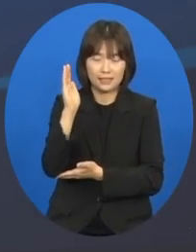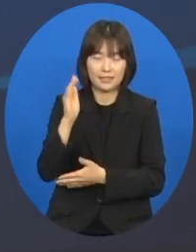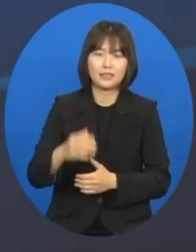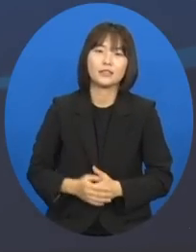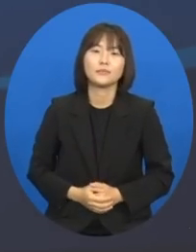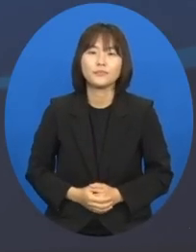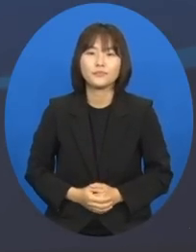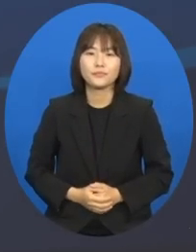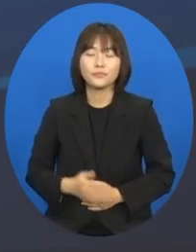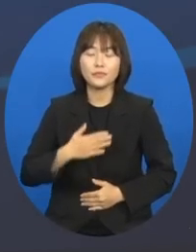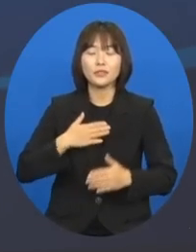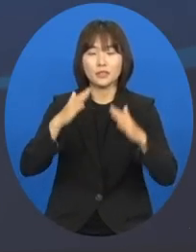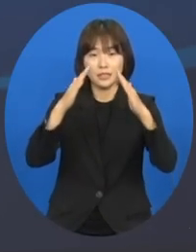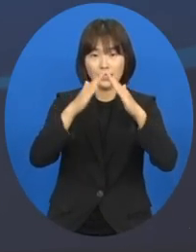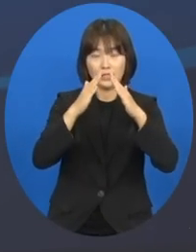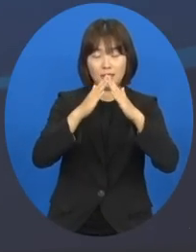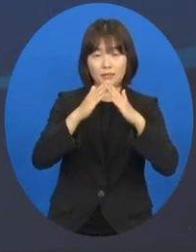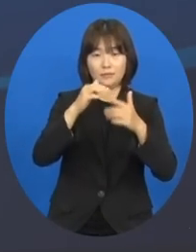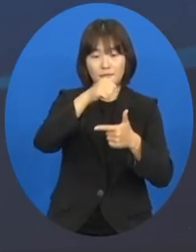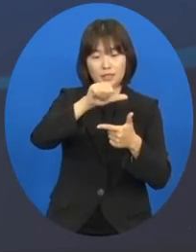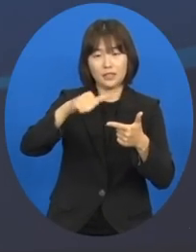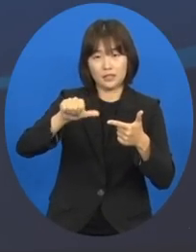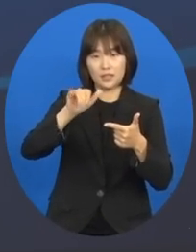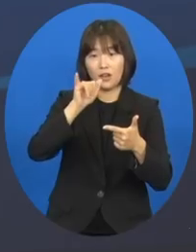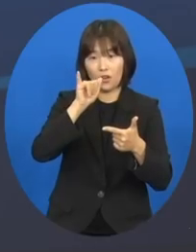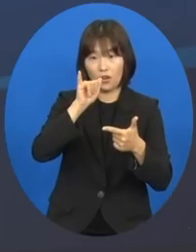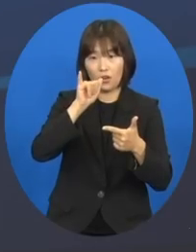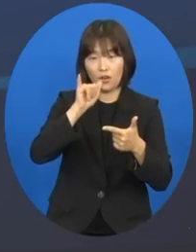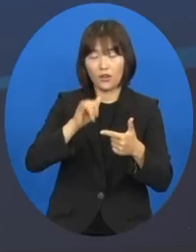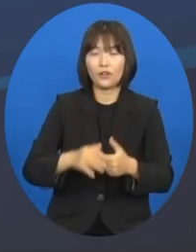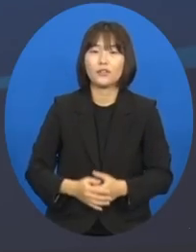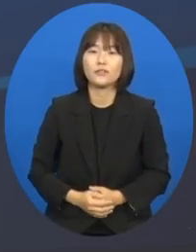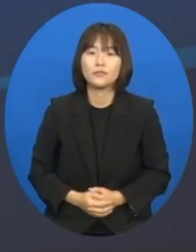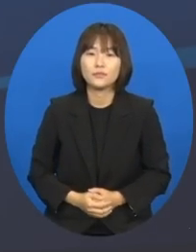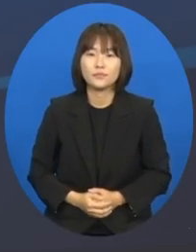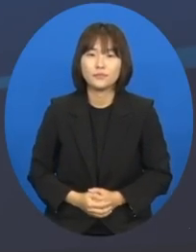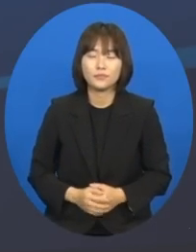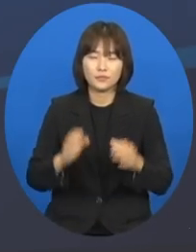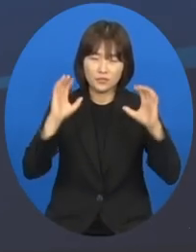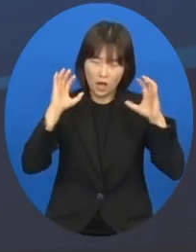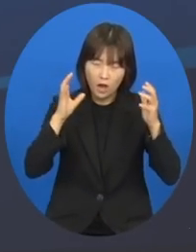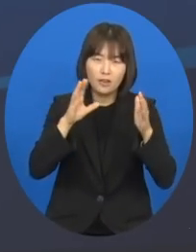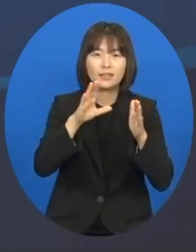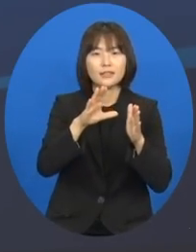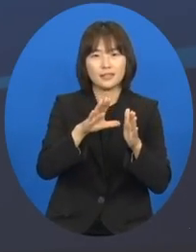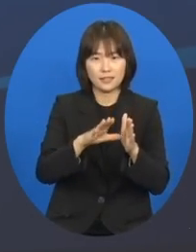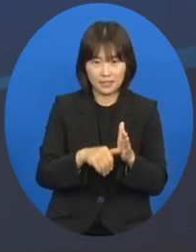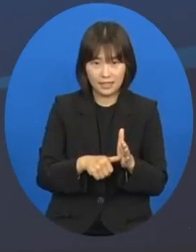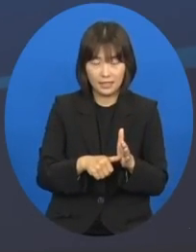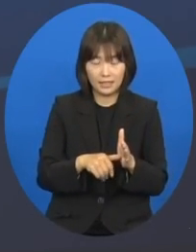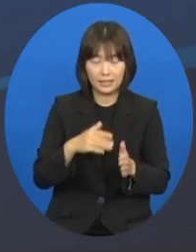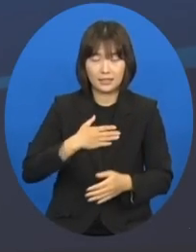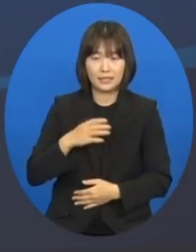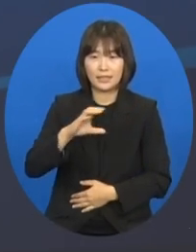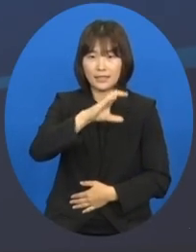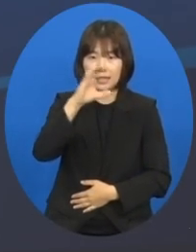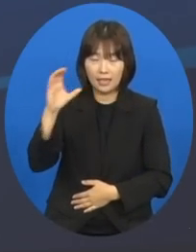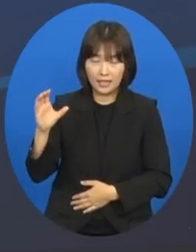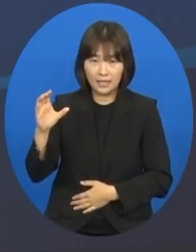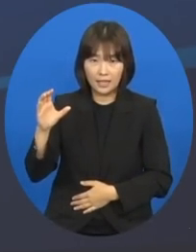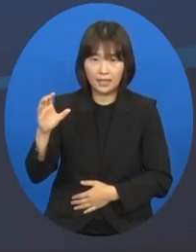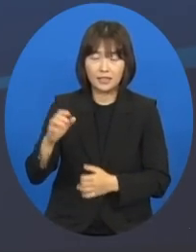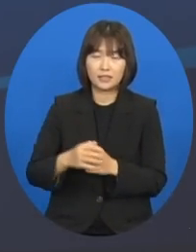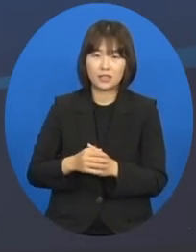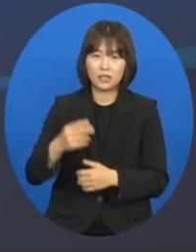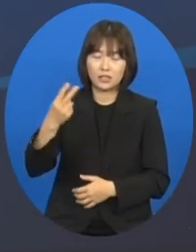저희 집에도 또 아들이 있습니다 아주 어릴 때 제가 캐나다 밴쿠버에서